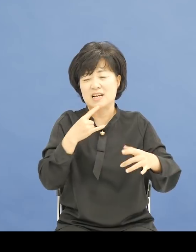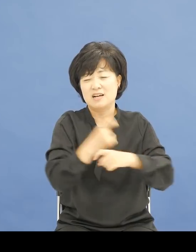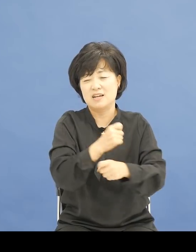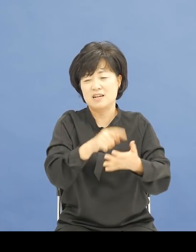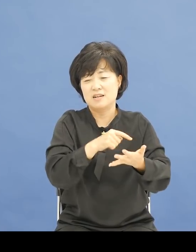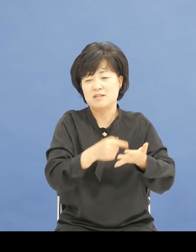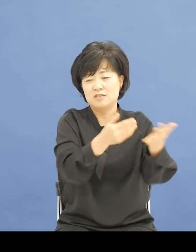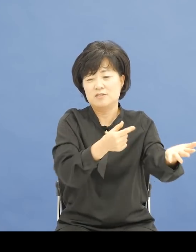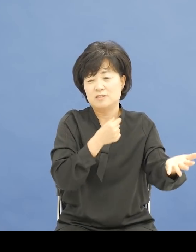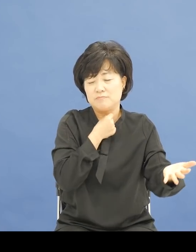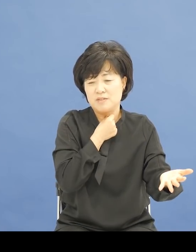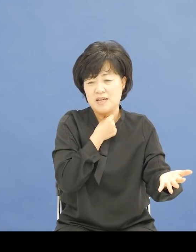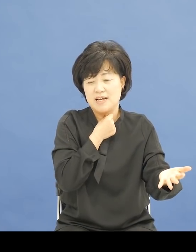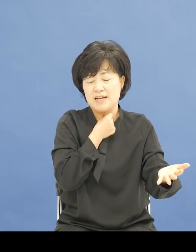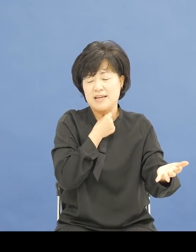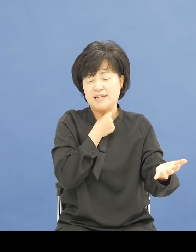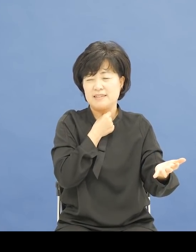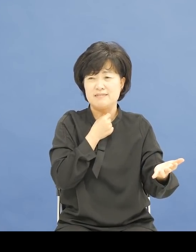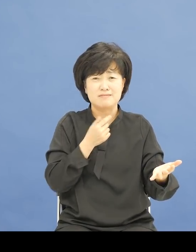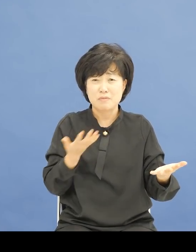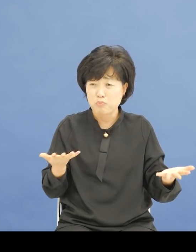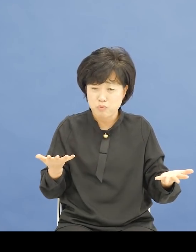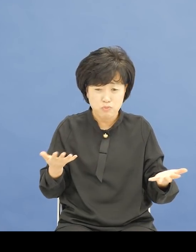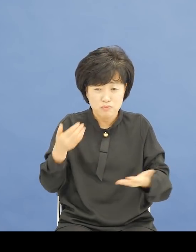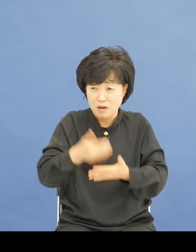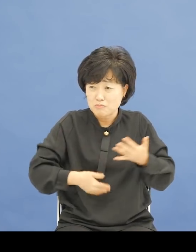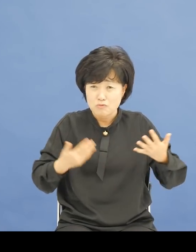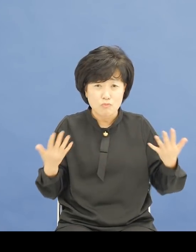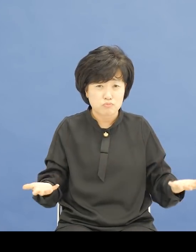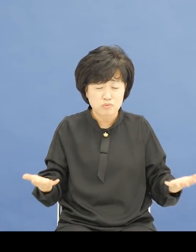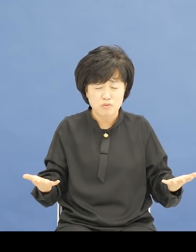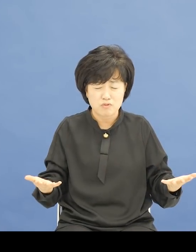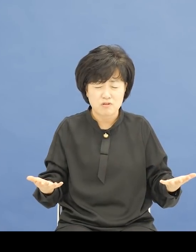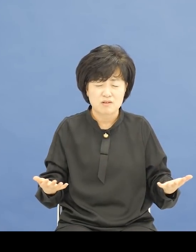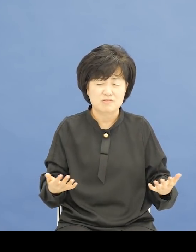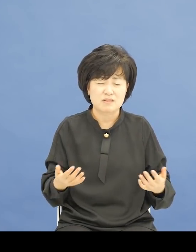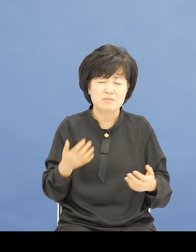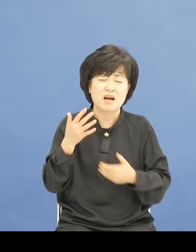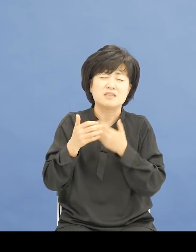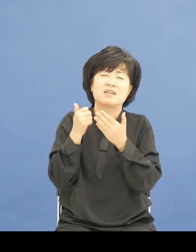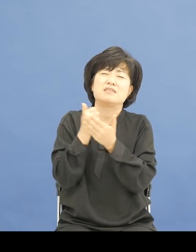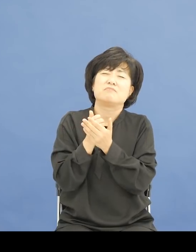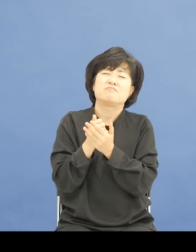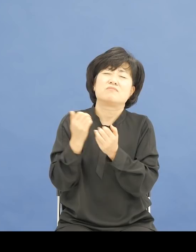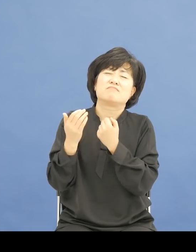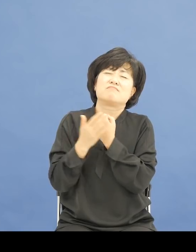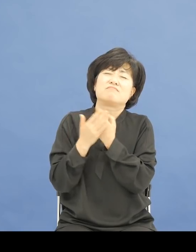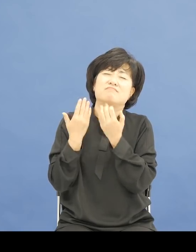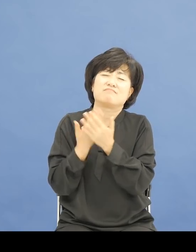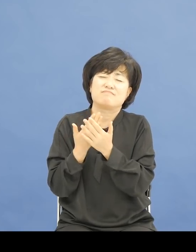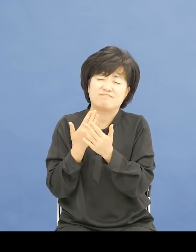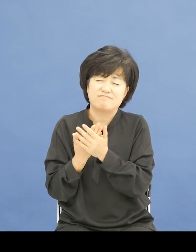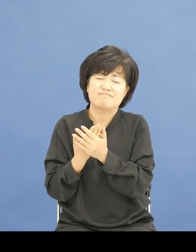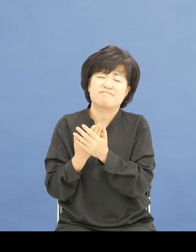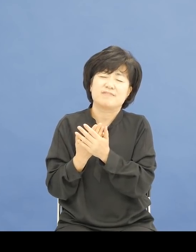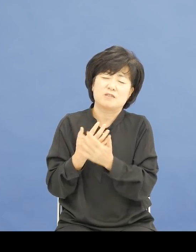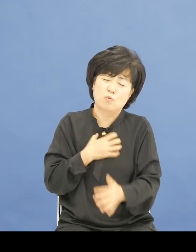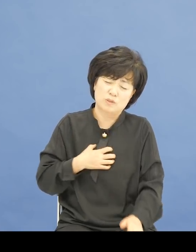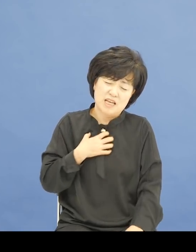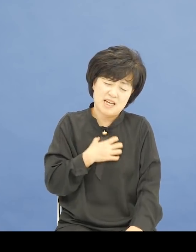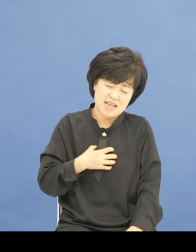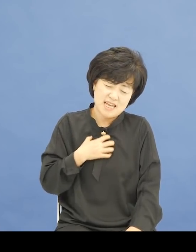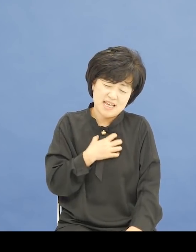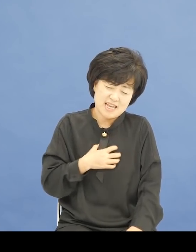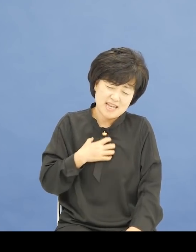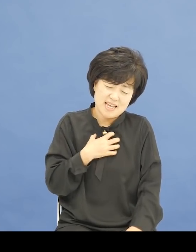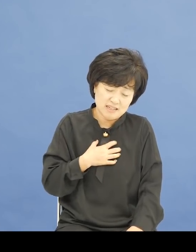그렇죠. 그래서 하나님 언젠가 저분 찾아가게 해주십시오 라고 했습니다. 그때 너무 속상해서 속상하죠. 글을